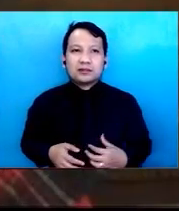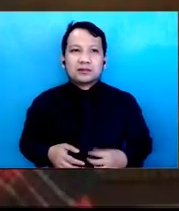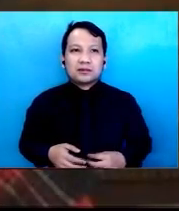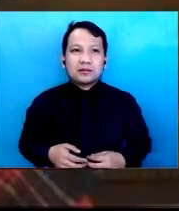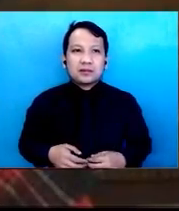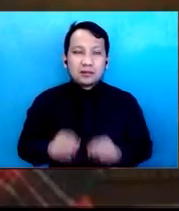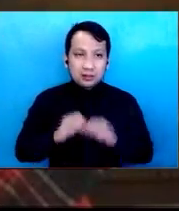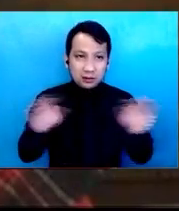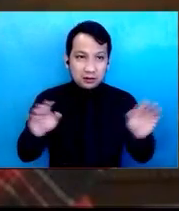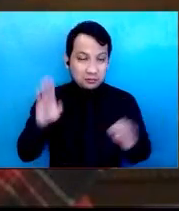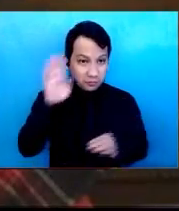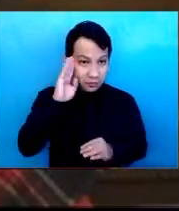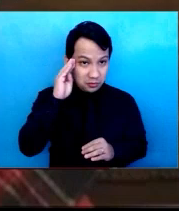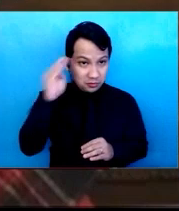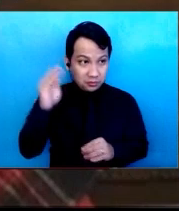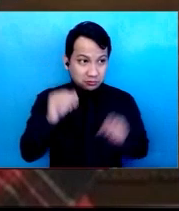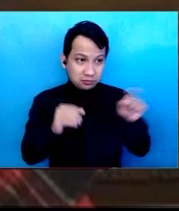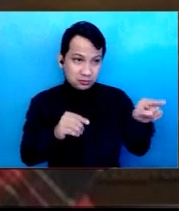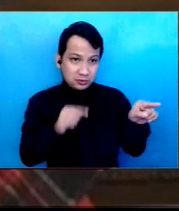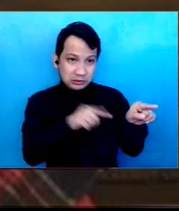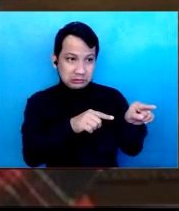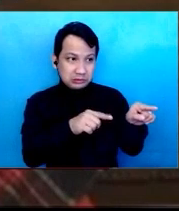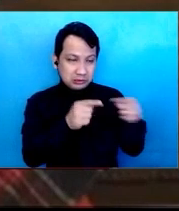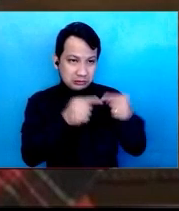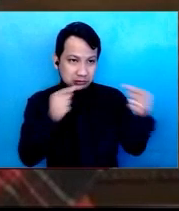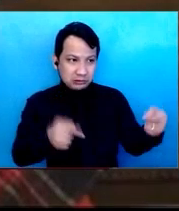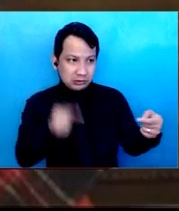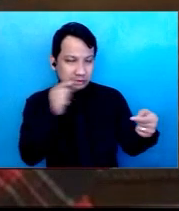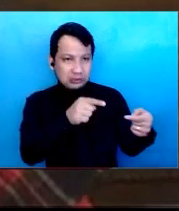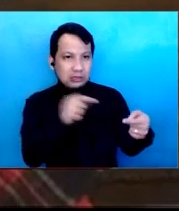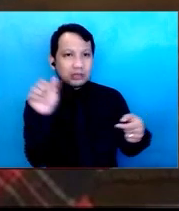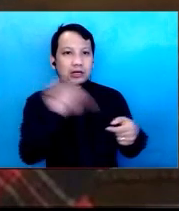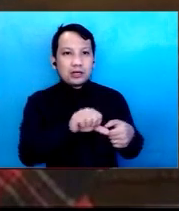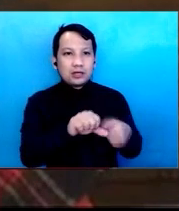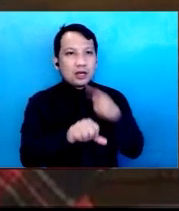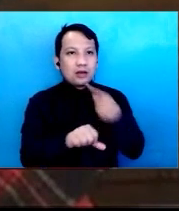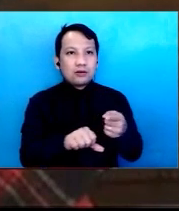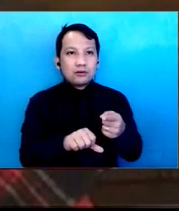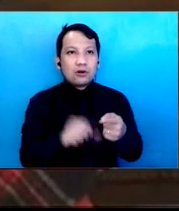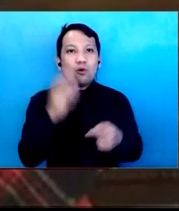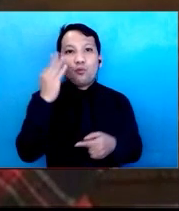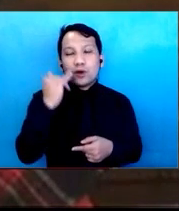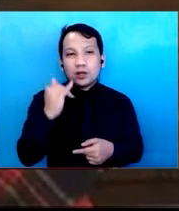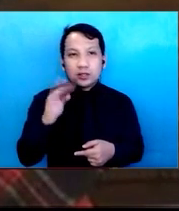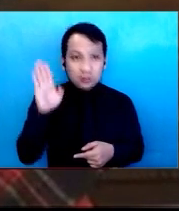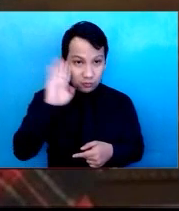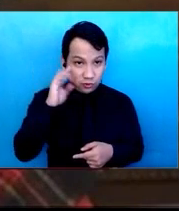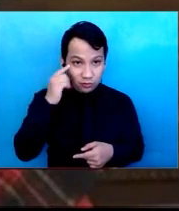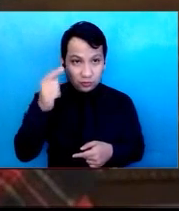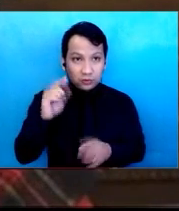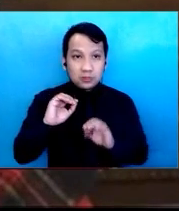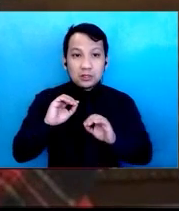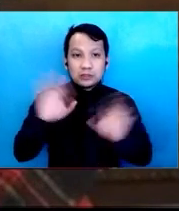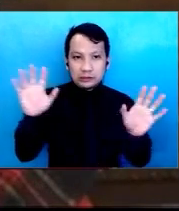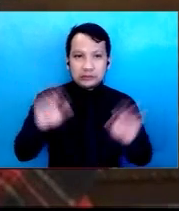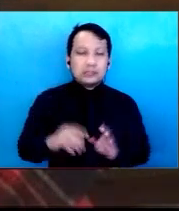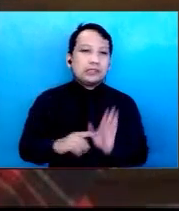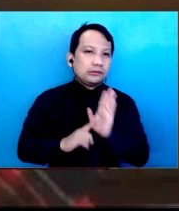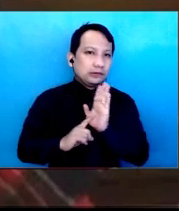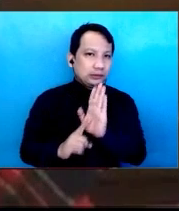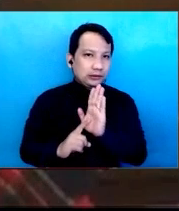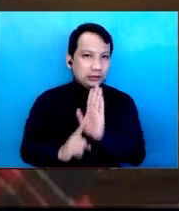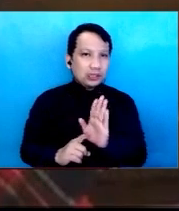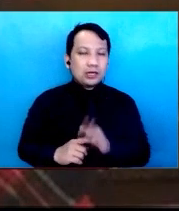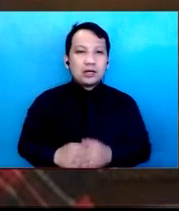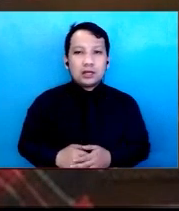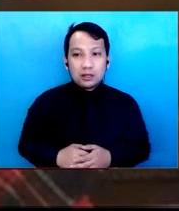Marcos Jr. ay tinitingnan na kalaban ng Pangulo dahil ang kandidato niya ay si Bongo. Napakaliwanag, no? Bongo. Kaya ang tanong